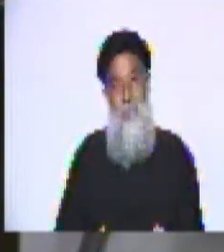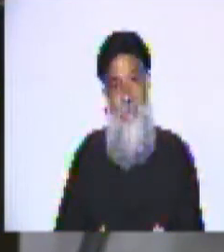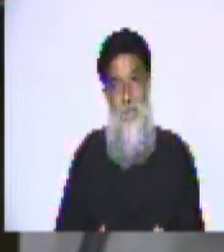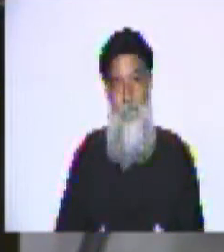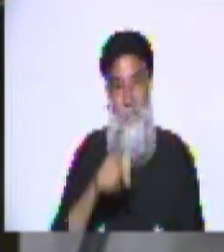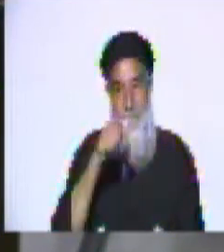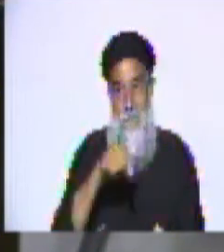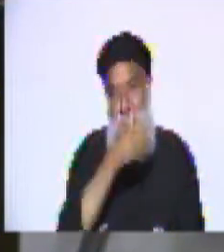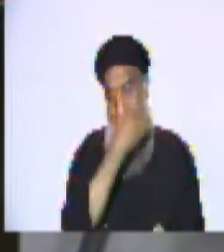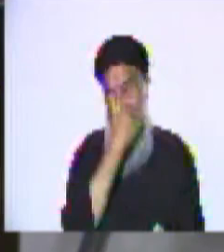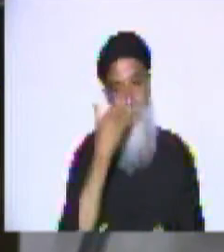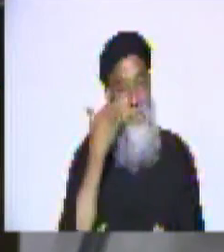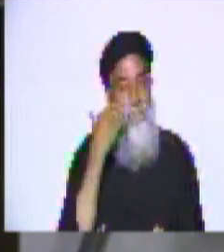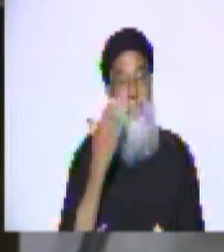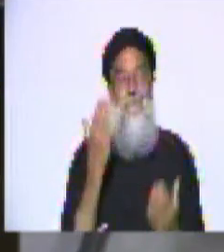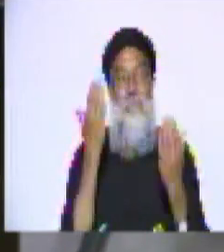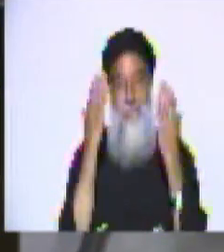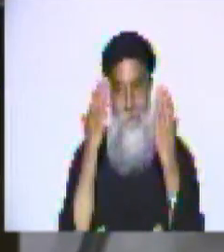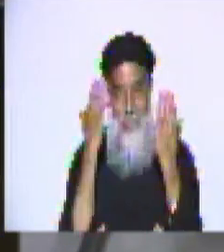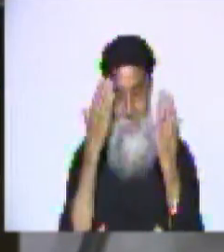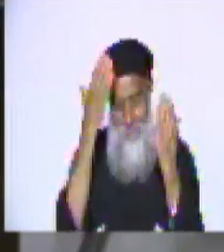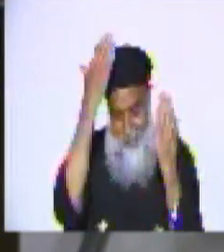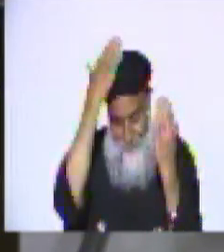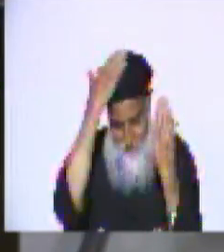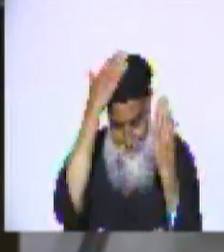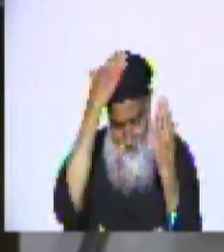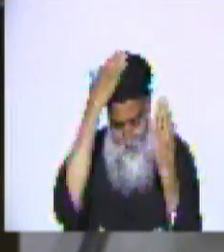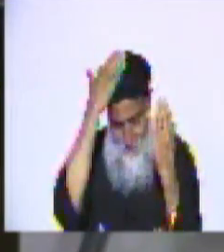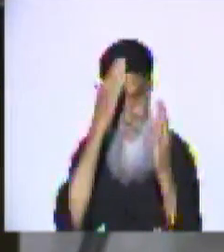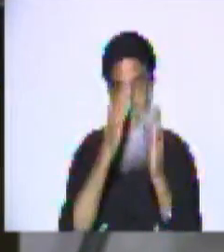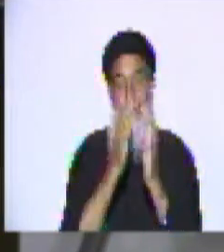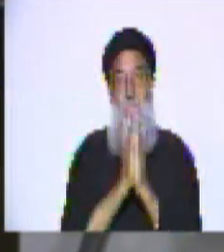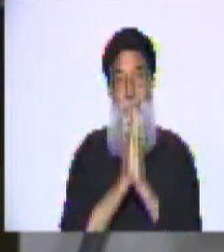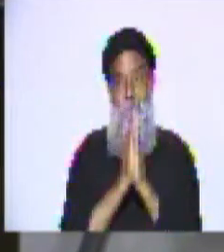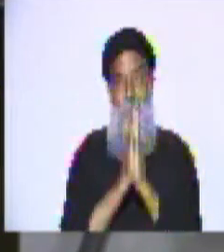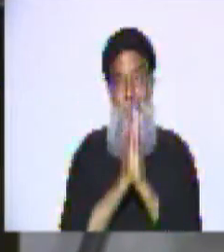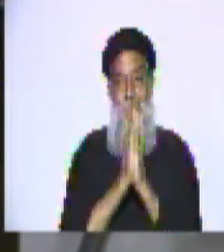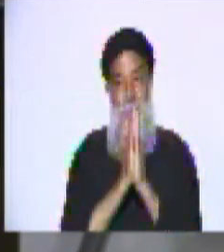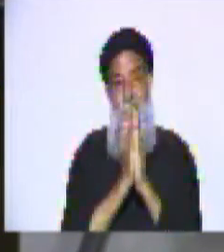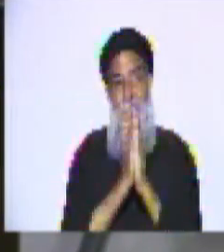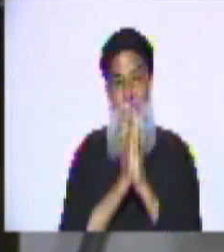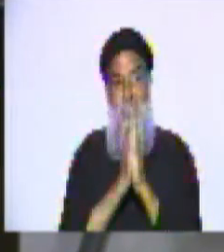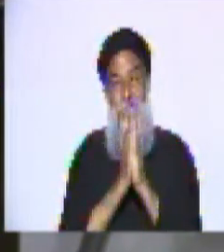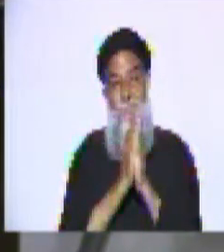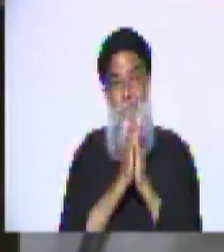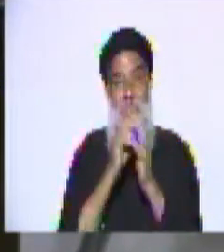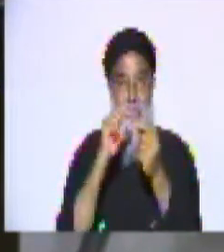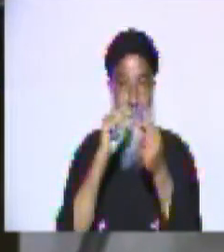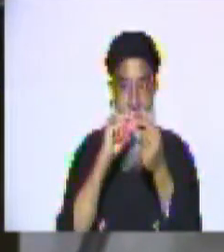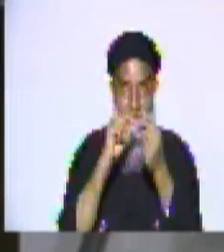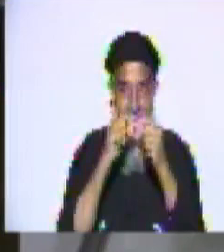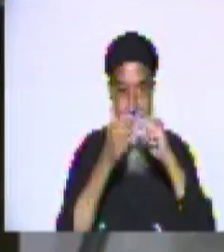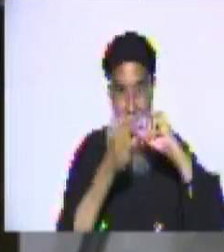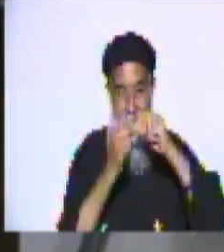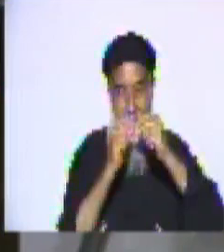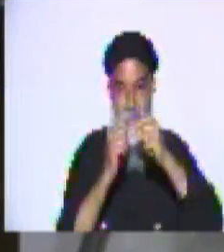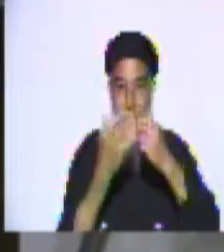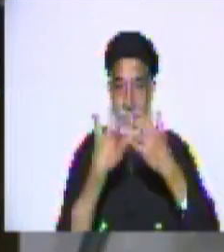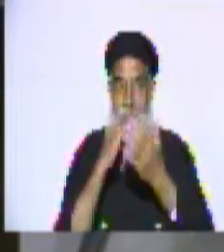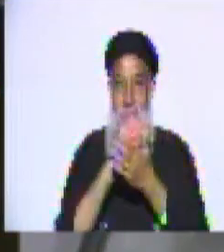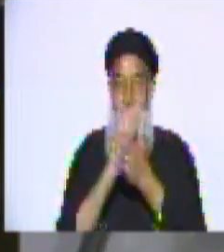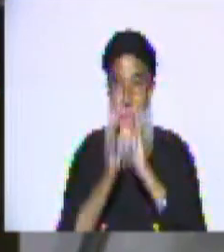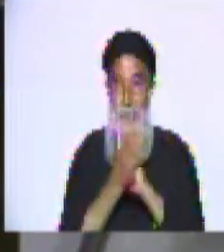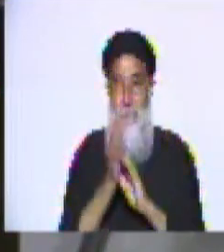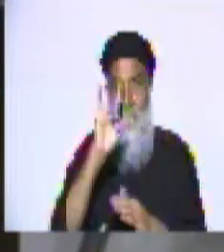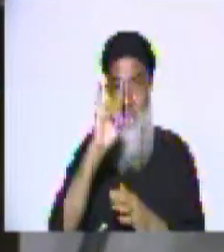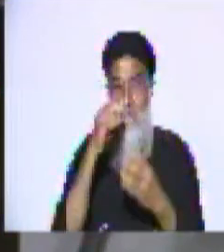حينئذ صاموا وصلوا ووضعوا عليهم الأيادي. توما الرسول ما كانش حاضر مع التلاميذ